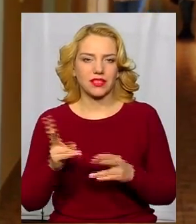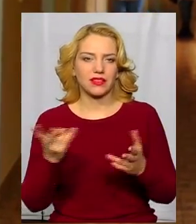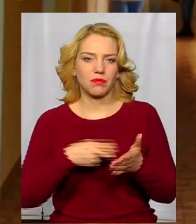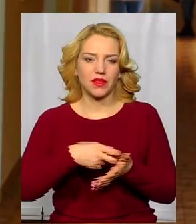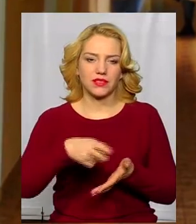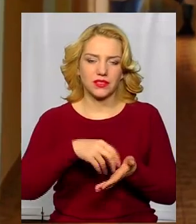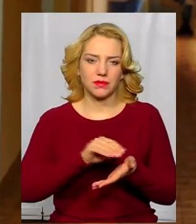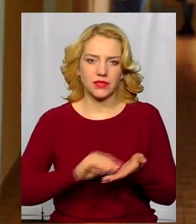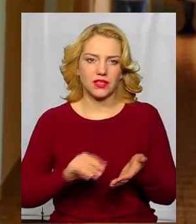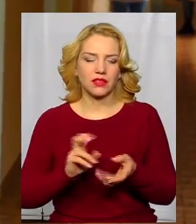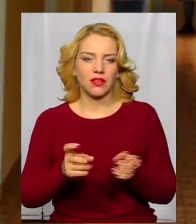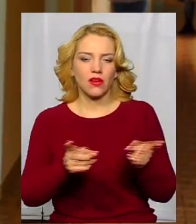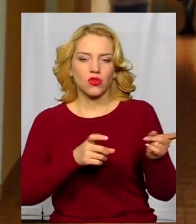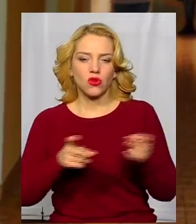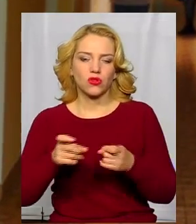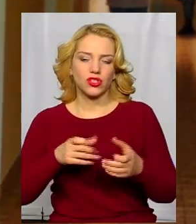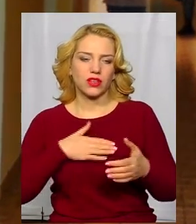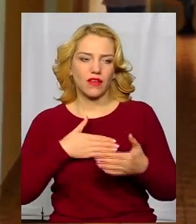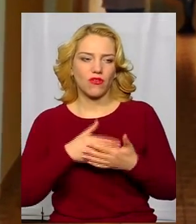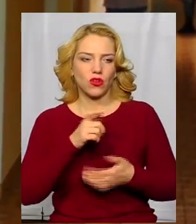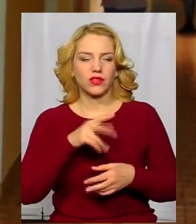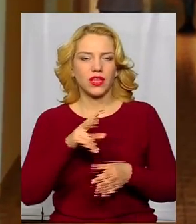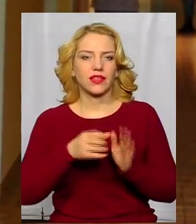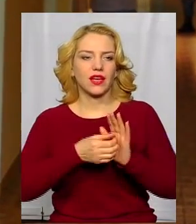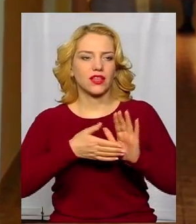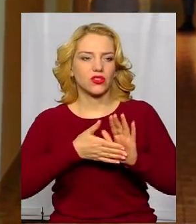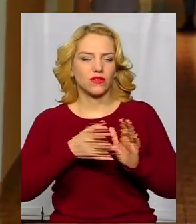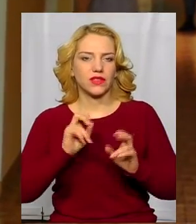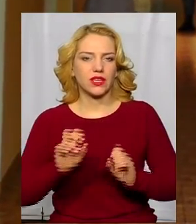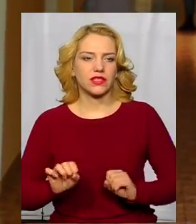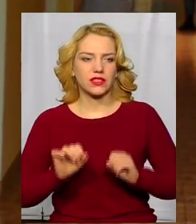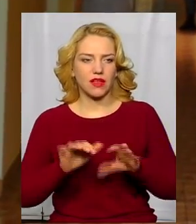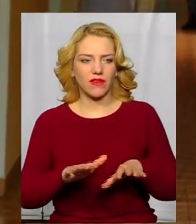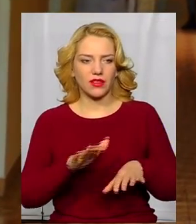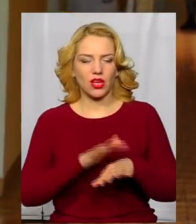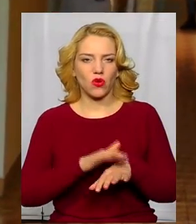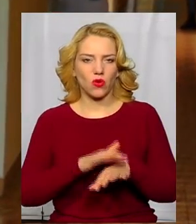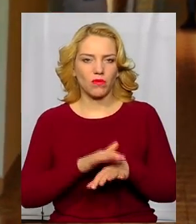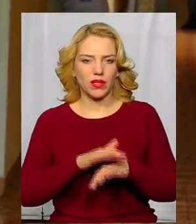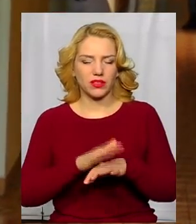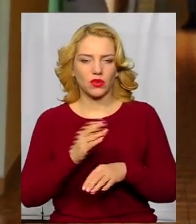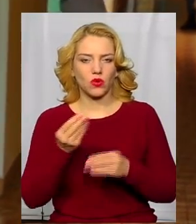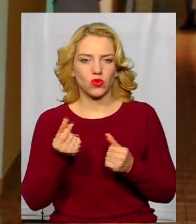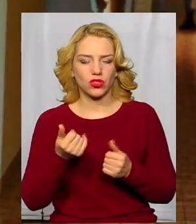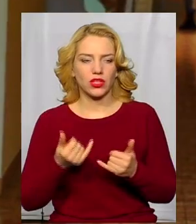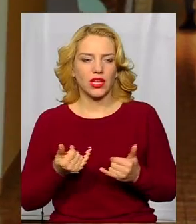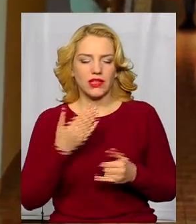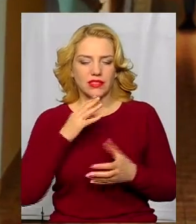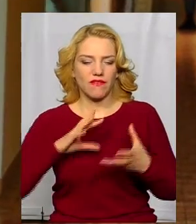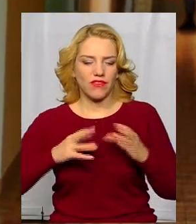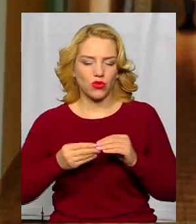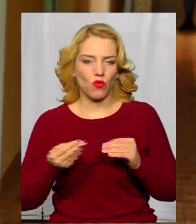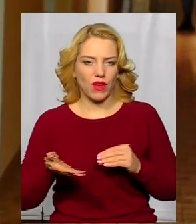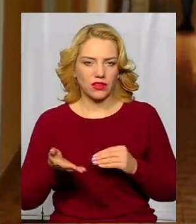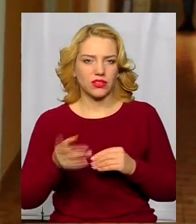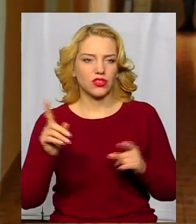як долучати волонтерів, як їх реєструвати, як здавати кошти в банк і звітувати. Для того, щоб вся процедура